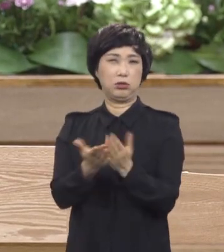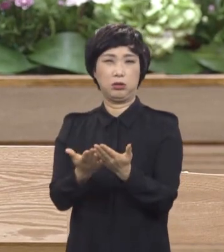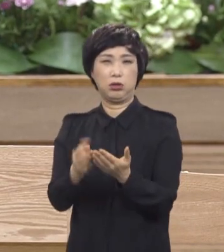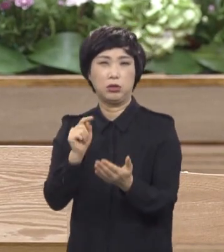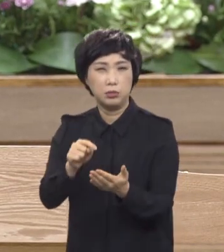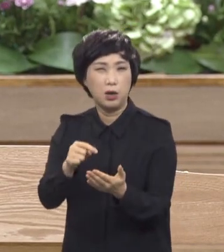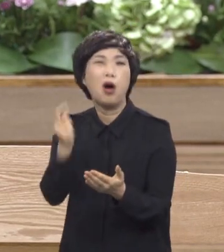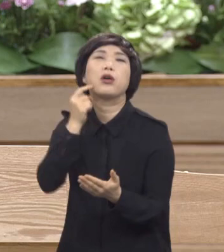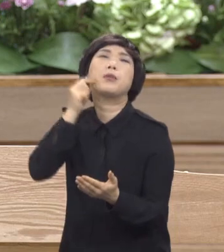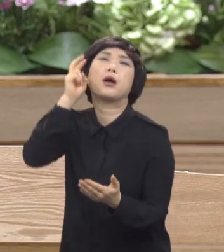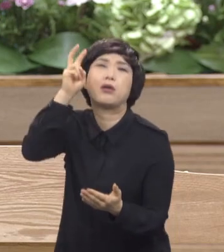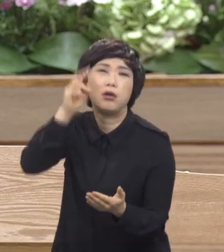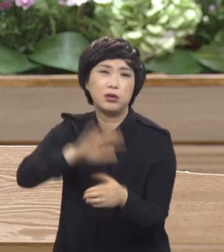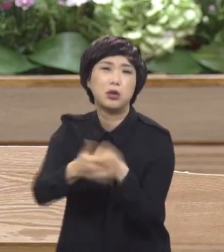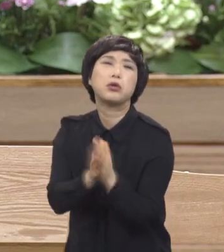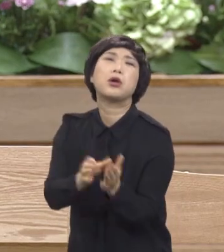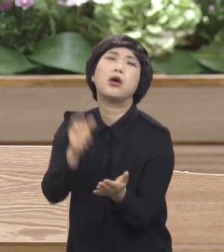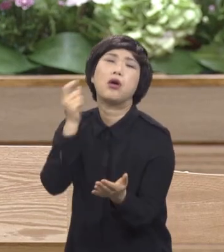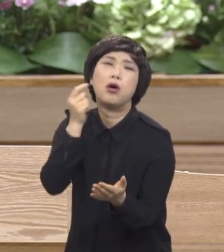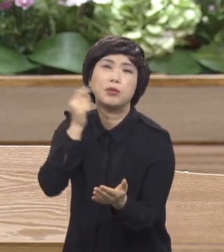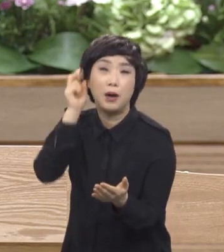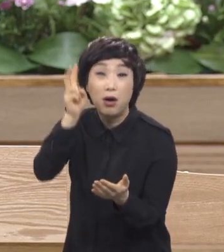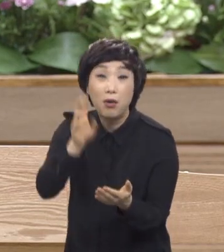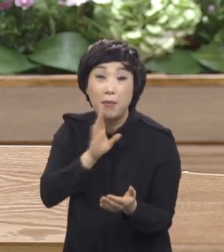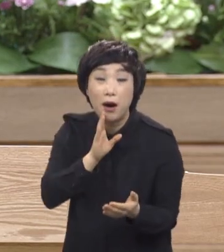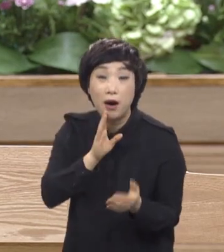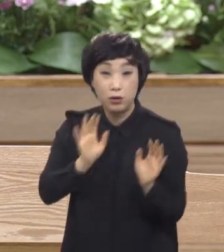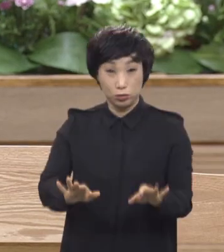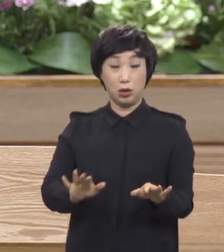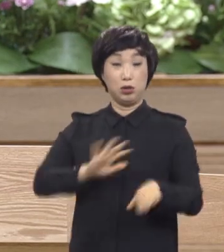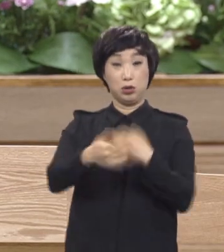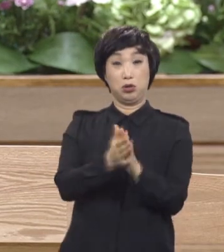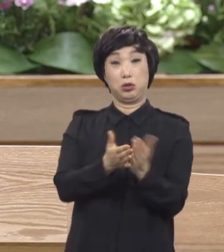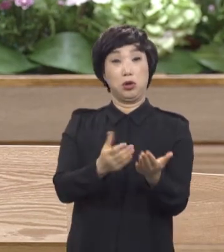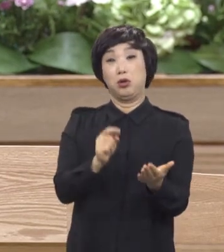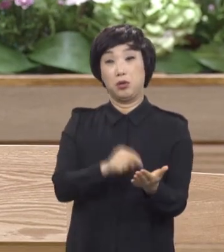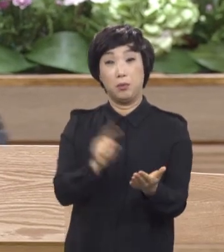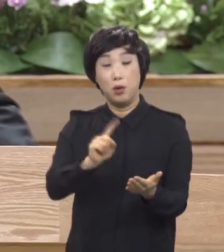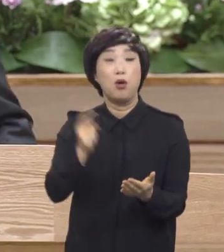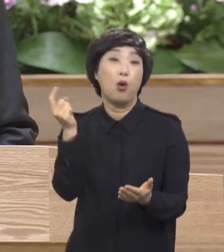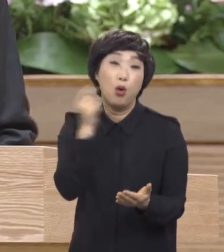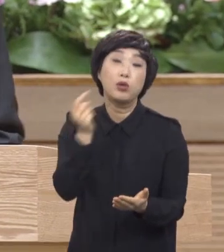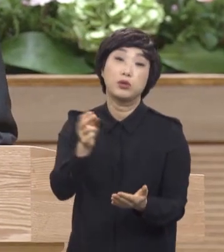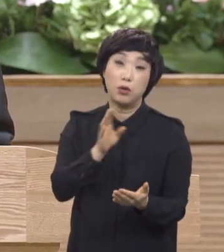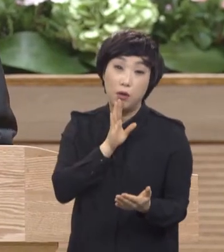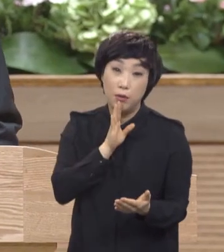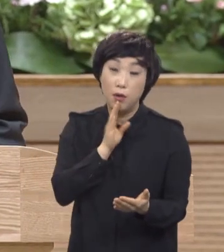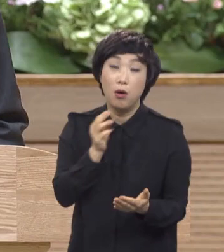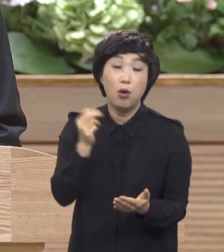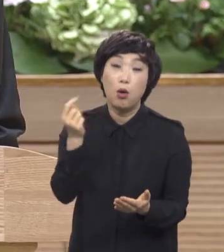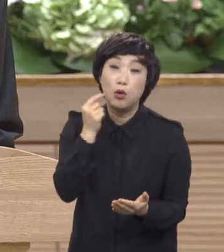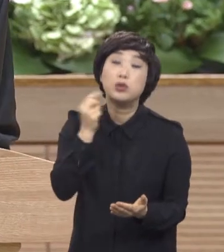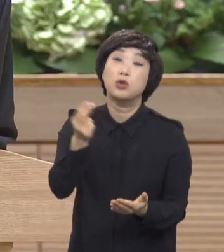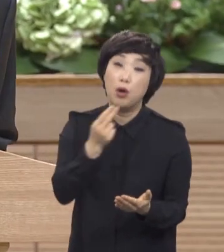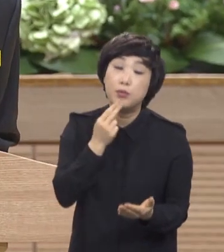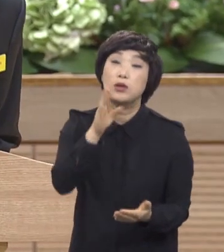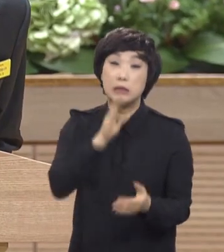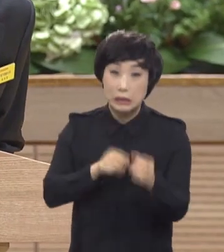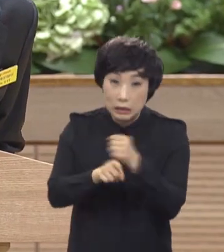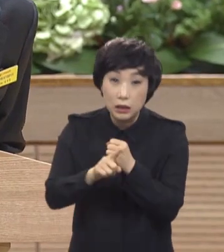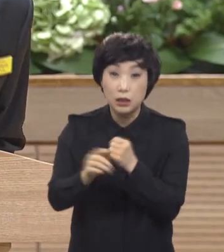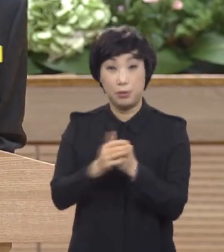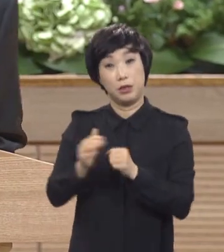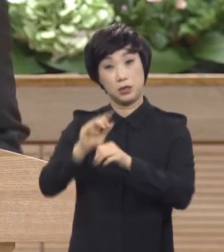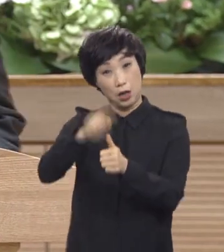성경은 거짓말 성경은 거짓이 없는 진리이기 때문에 우리의 믿음이